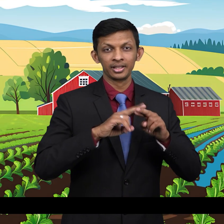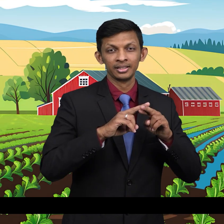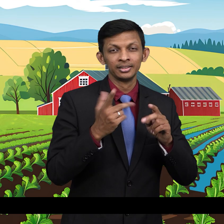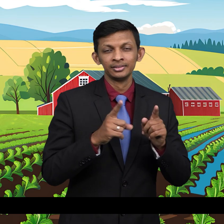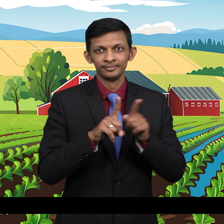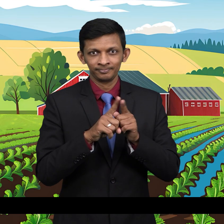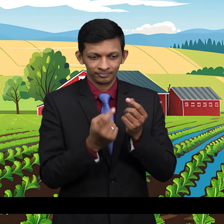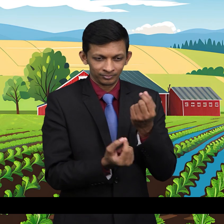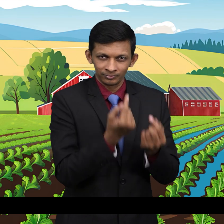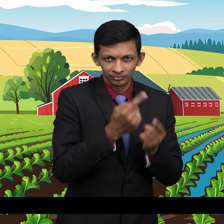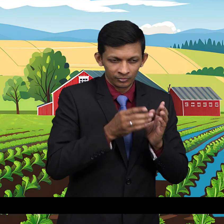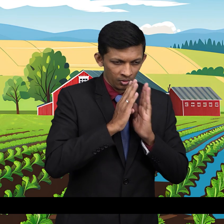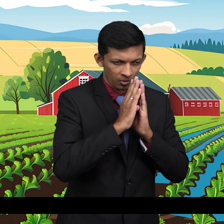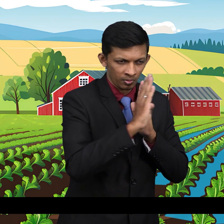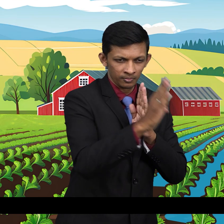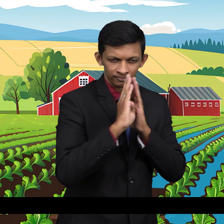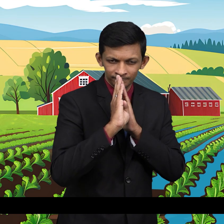कुंड सिंचाई,